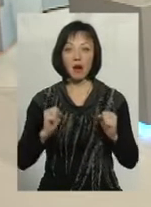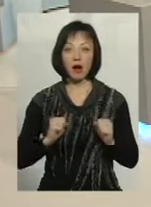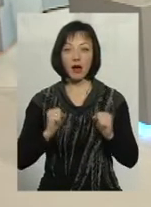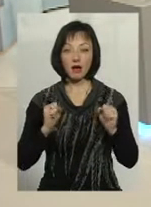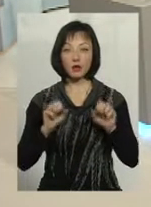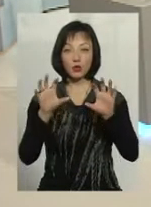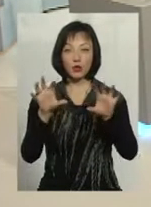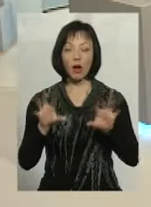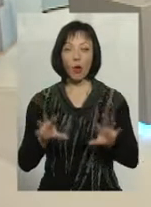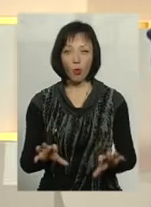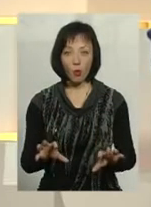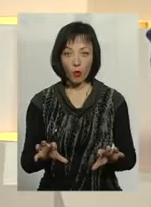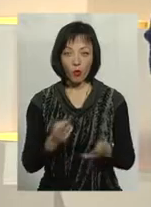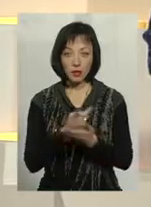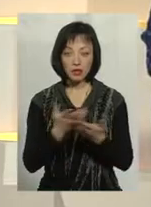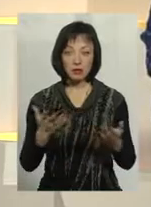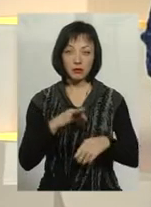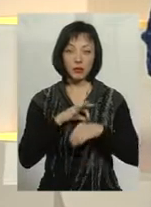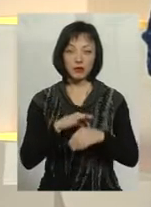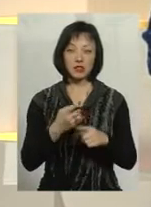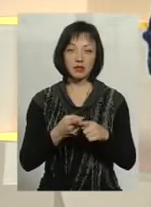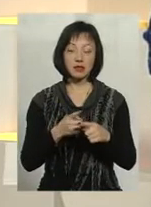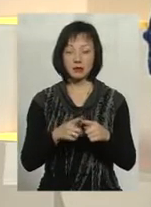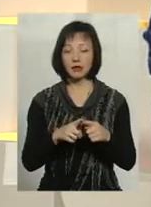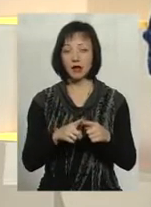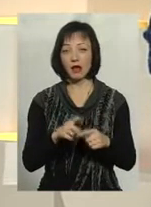варіант. І другий варіант. От